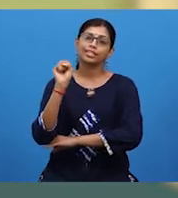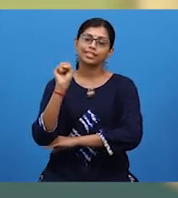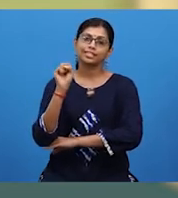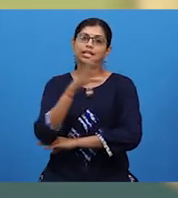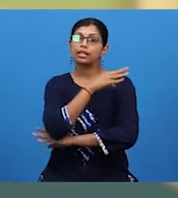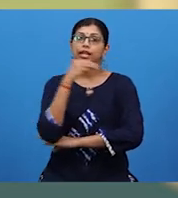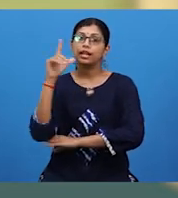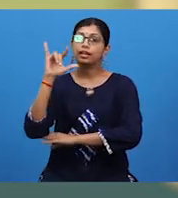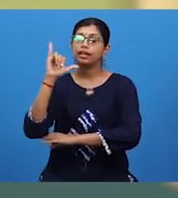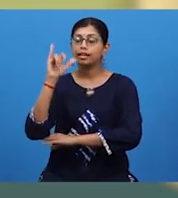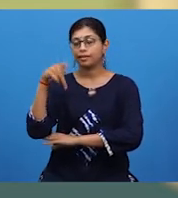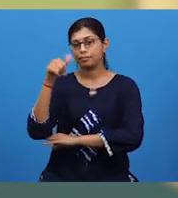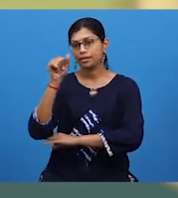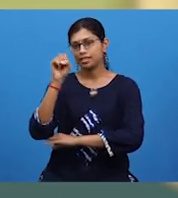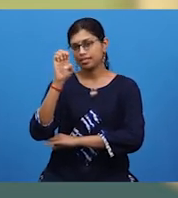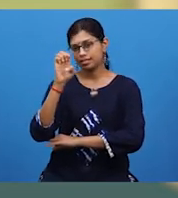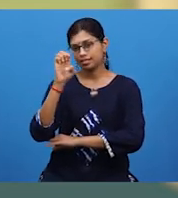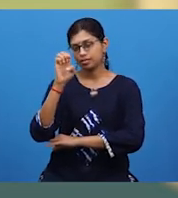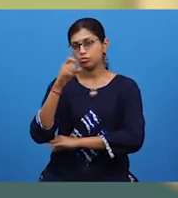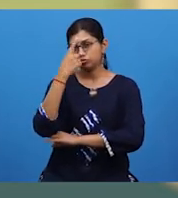Enzim diperbuat daripada protein.